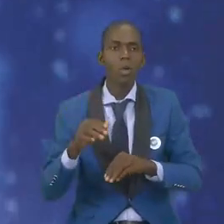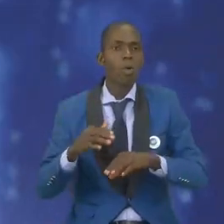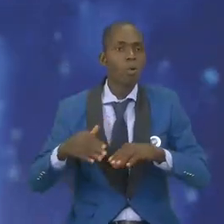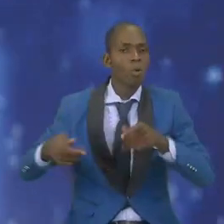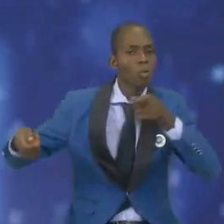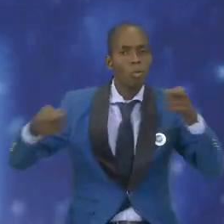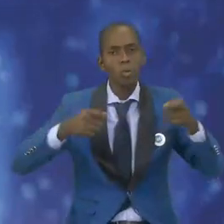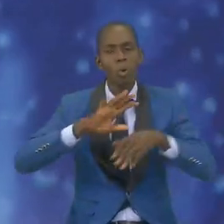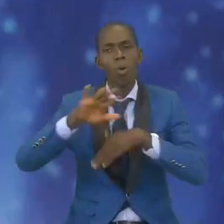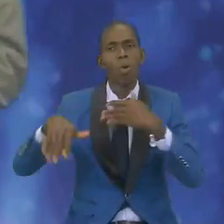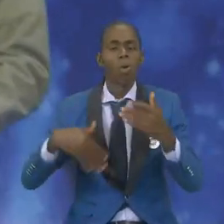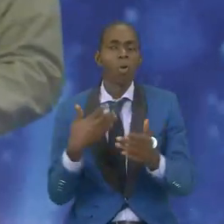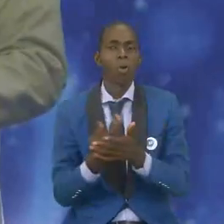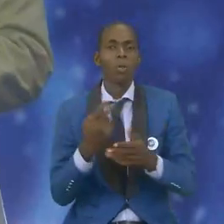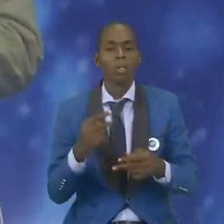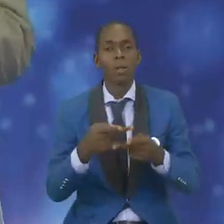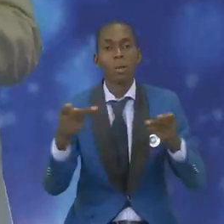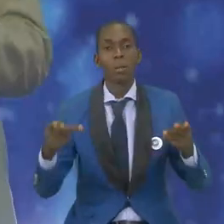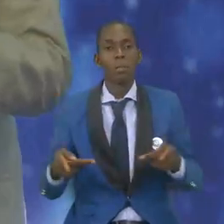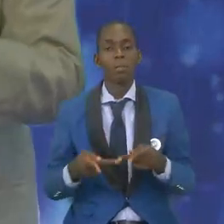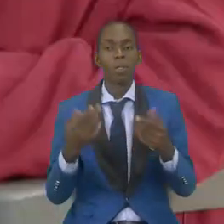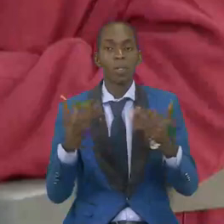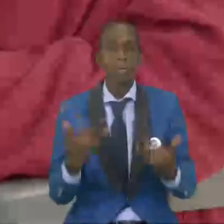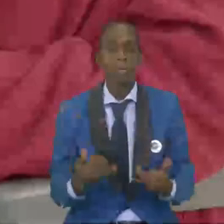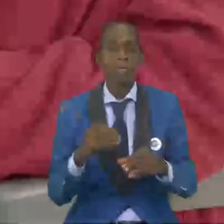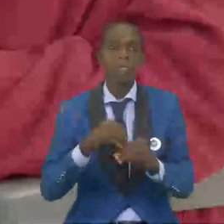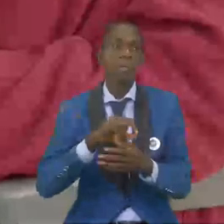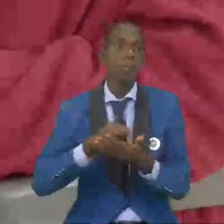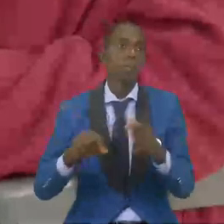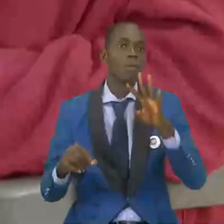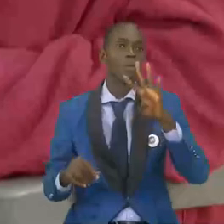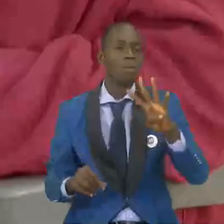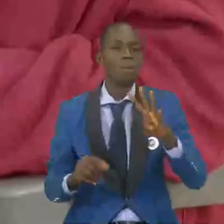l'établir sur tout le royaume.